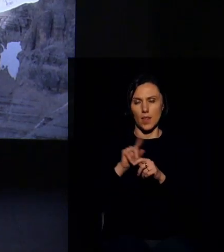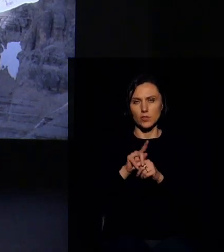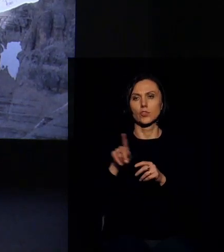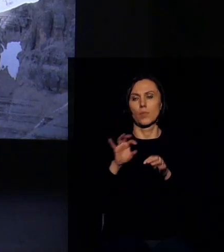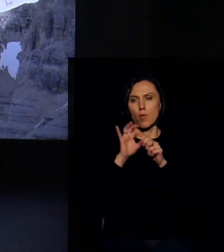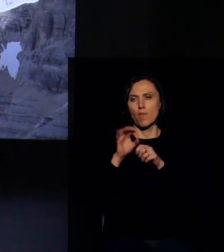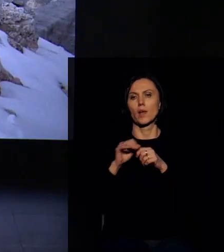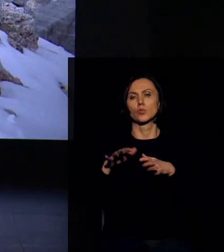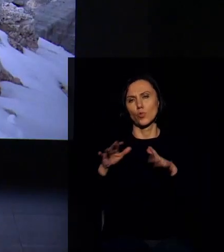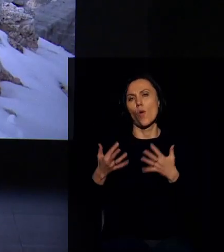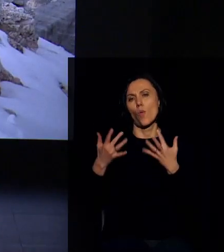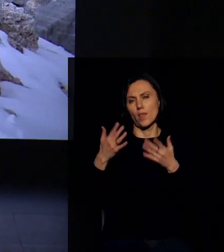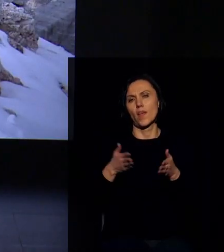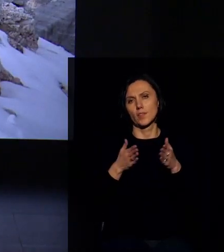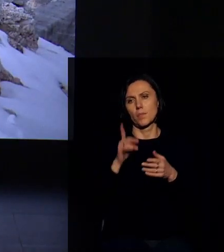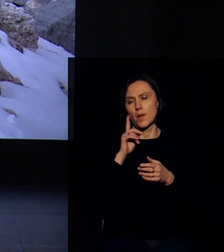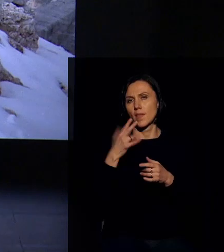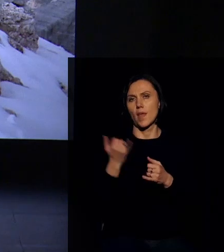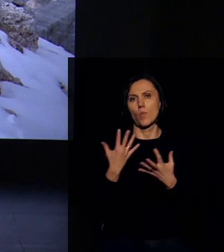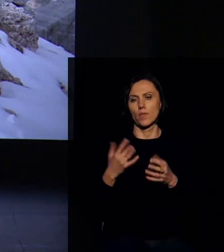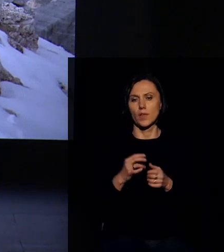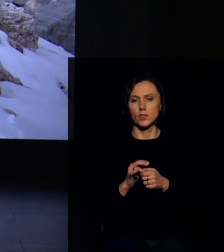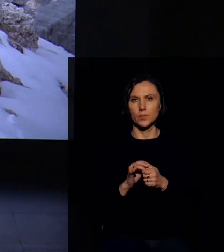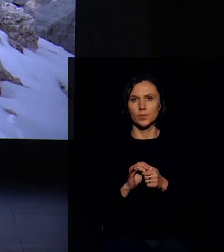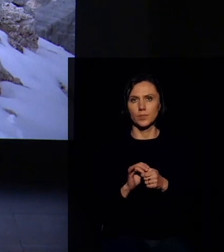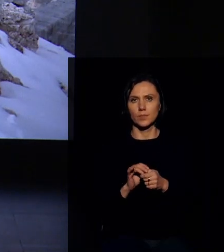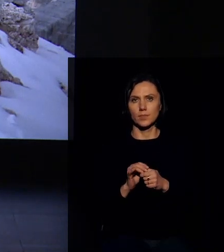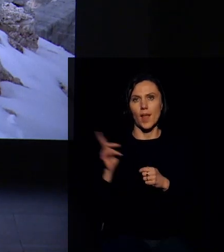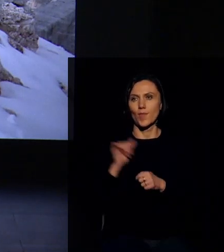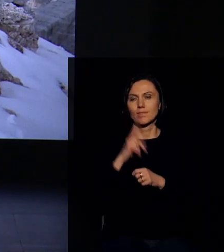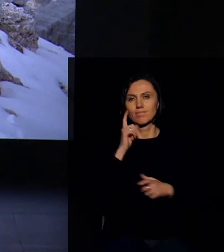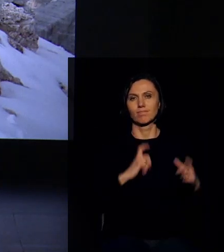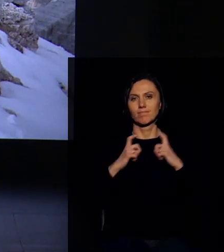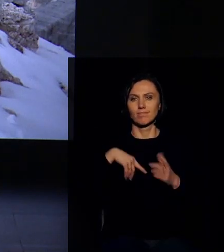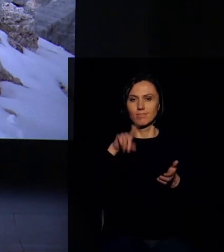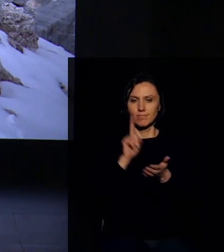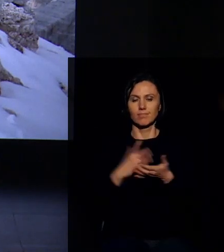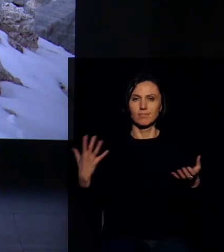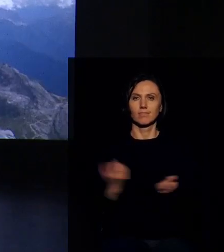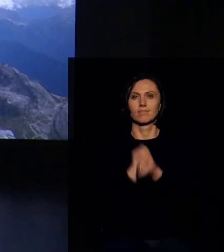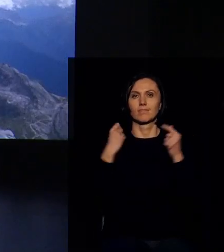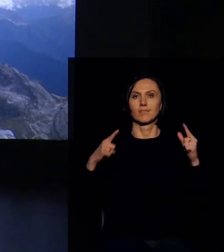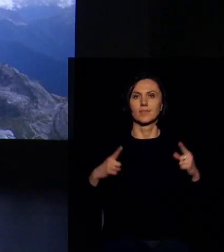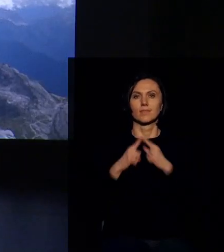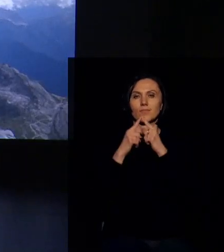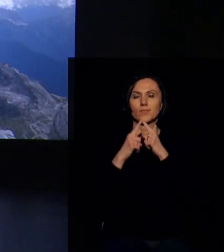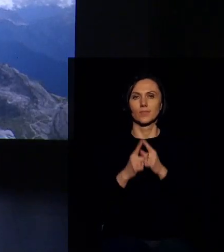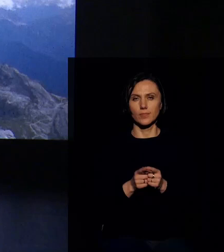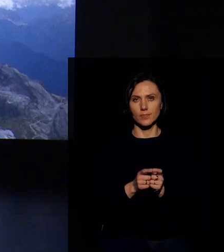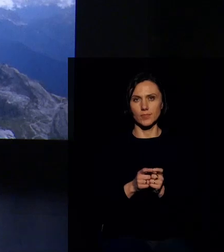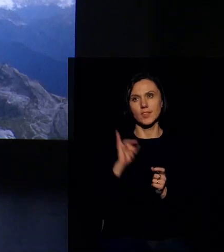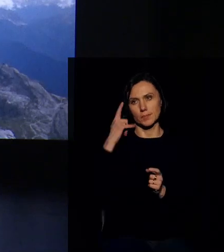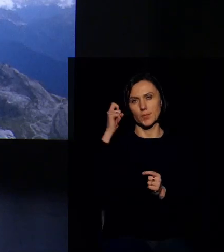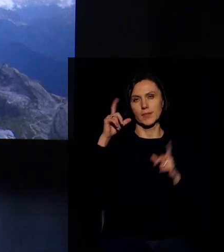feraty, dużo, dużo łatwiejsze, najłatwiejsze ze wszystkich ferat. A tu radość z osiągnięcia szczytu i